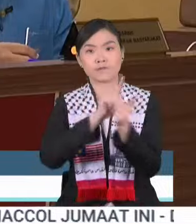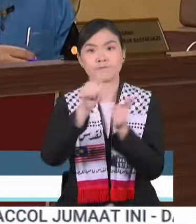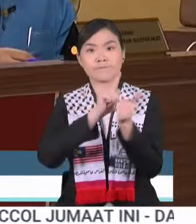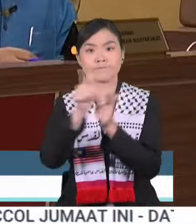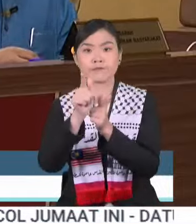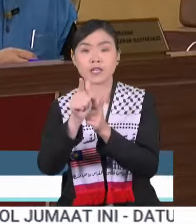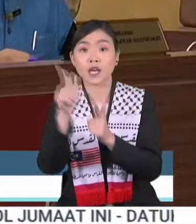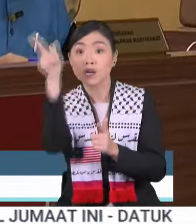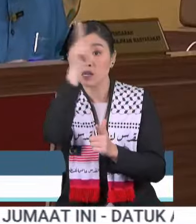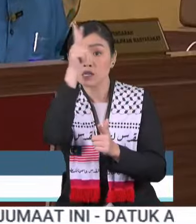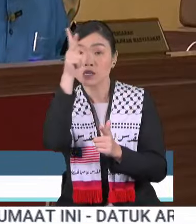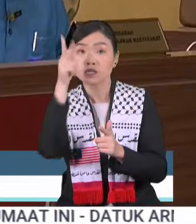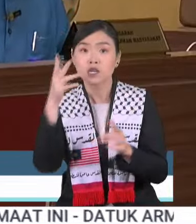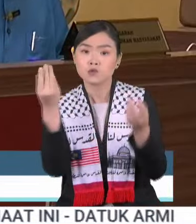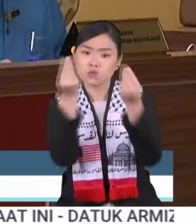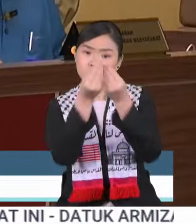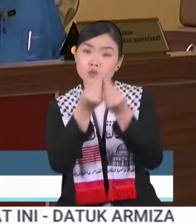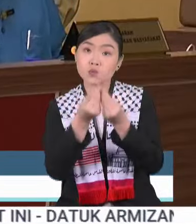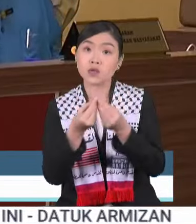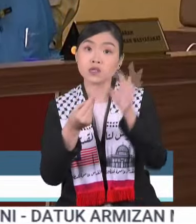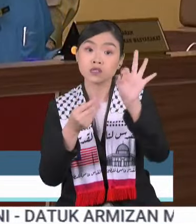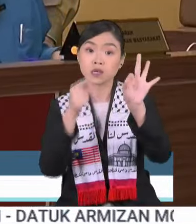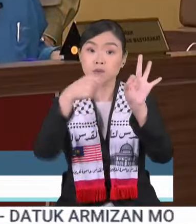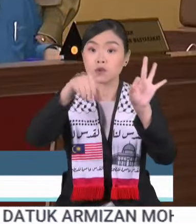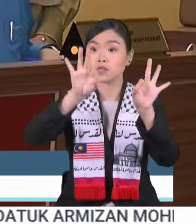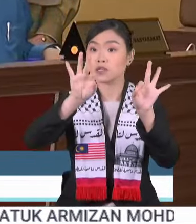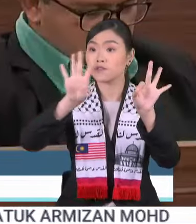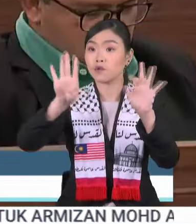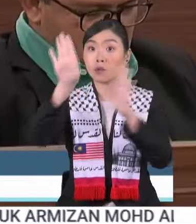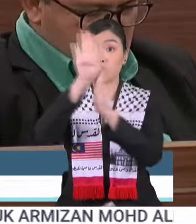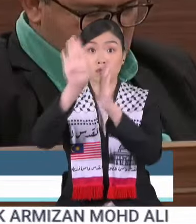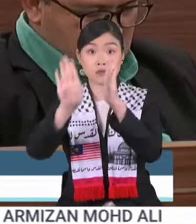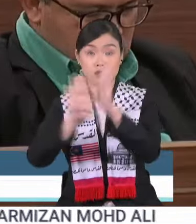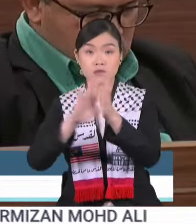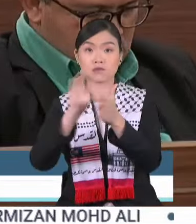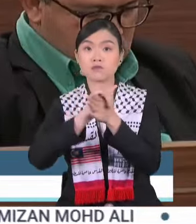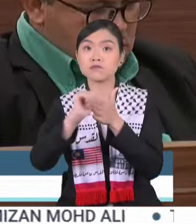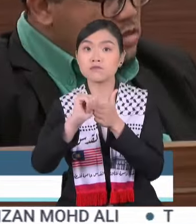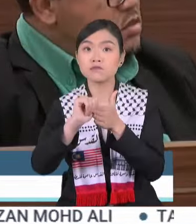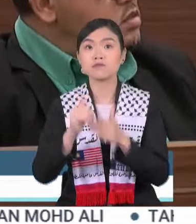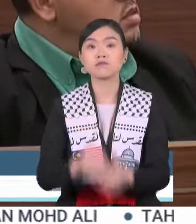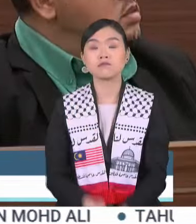Persekutuan dengan kos keseluruhan RM9.94 bilion.